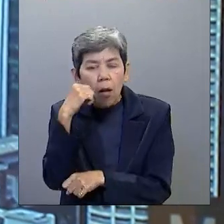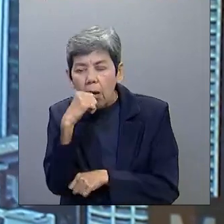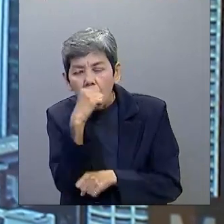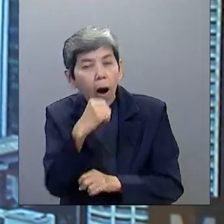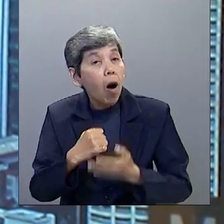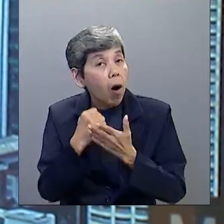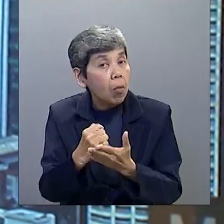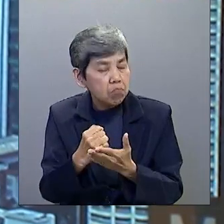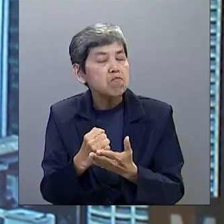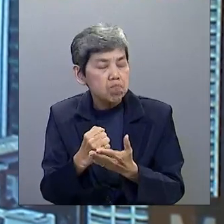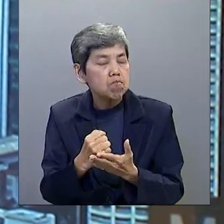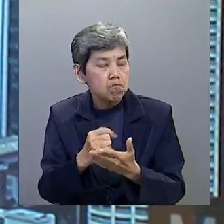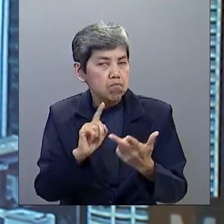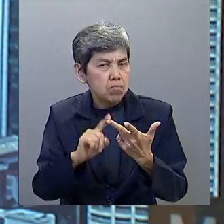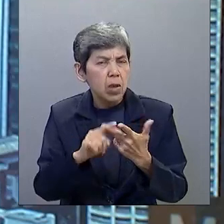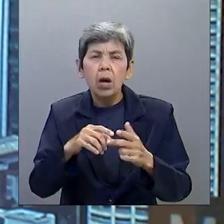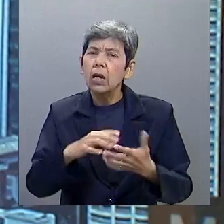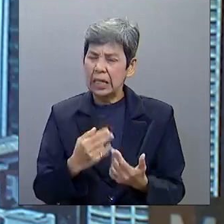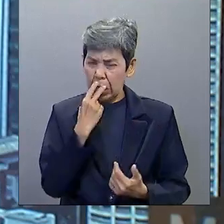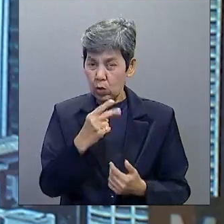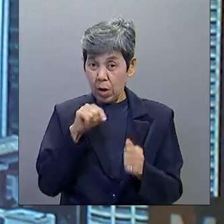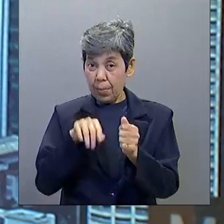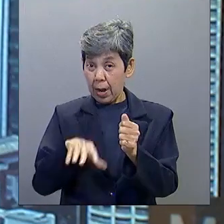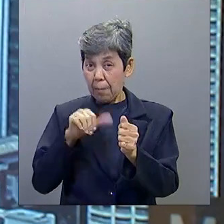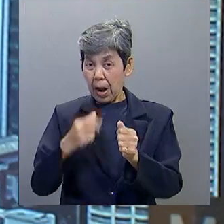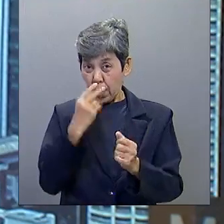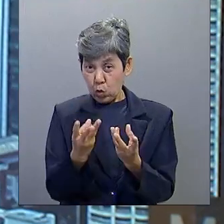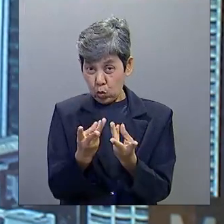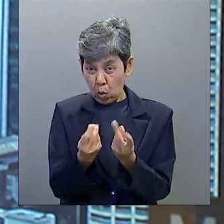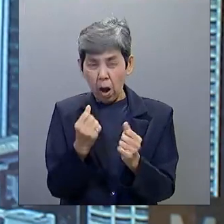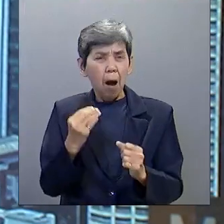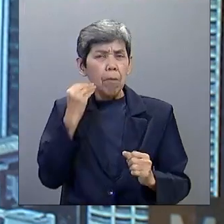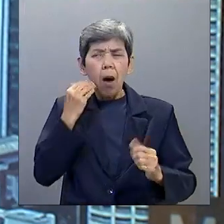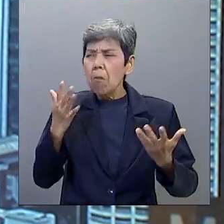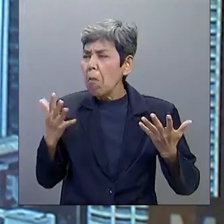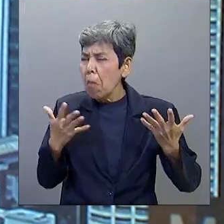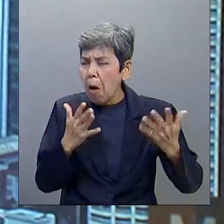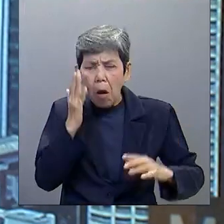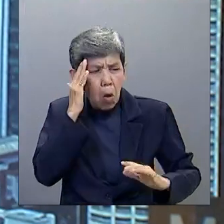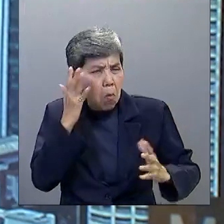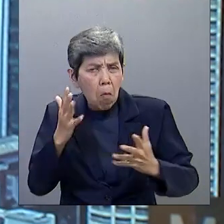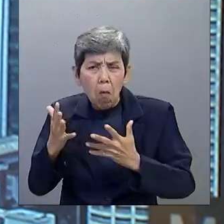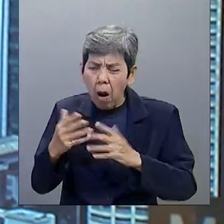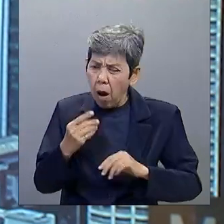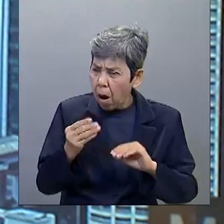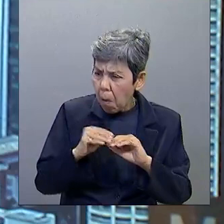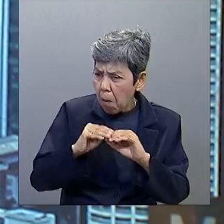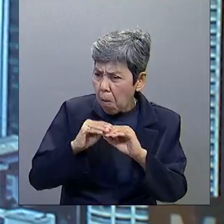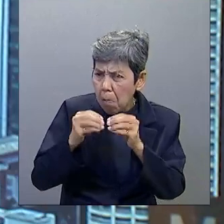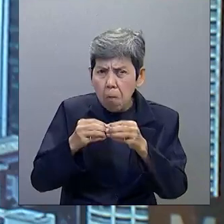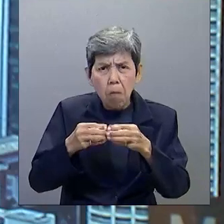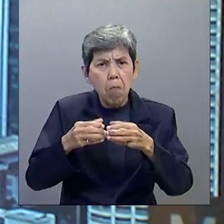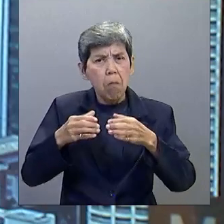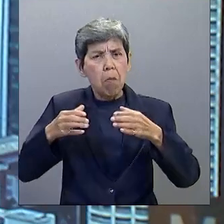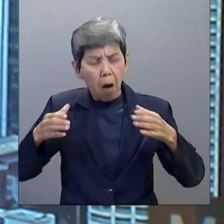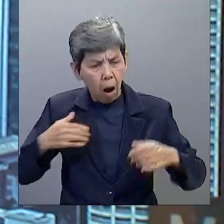าหนึ่งสิ่งแล้วโดยเฉพาะอย่างยิ่งคนเมืองเราอาจจะเห็นว่าตัวเลขของคนไร้บ้านเยอะขึ้นเรื่อยๆไม่ต้องมองหลักสถิตินะ